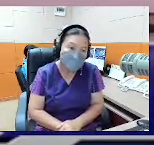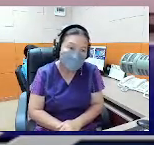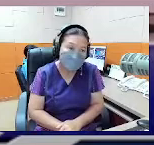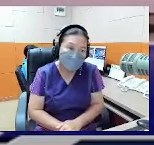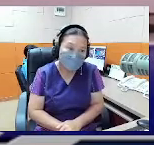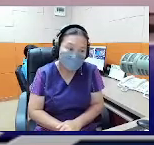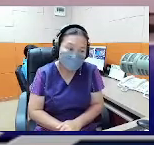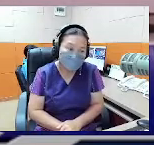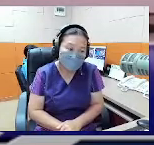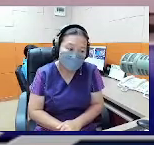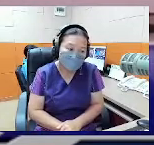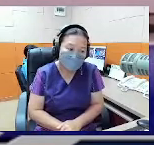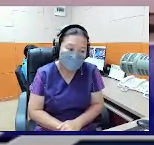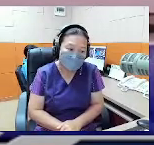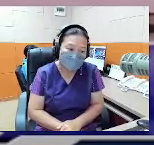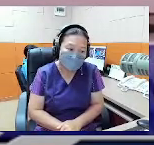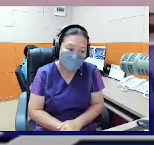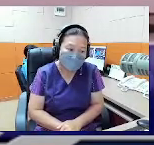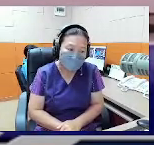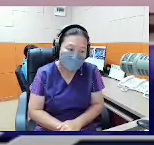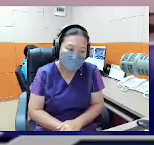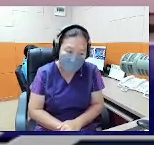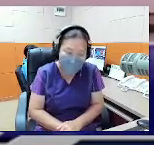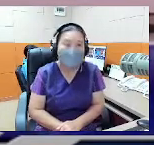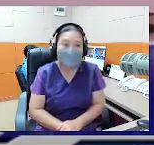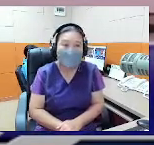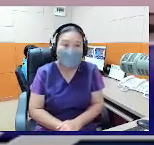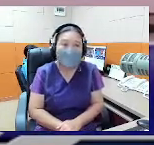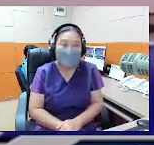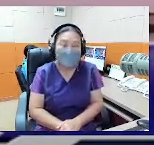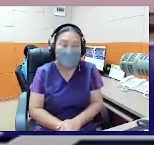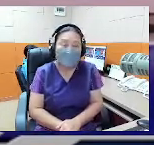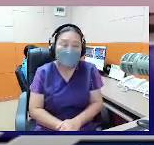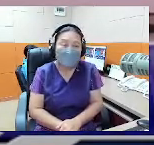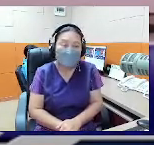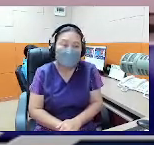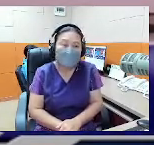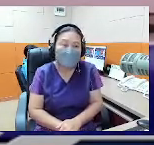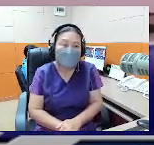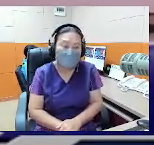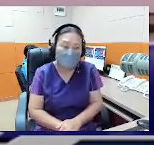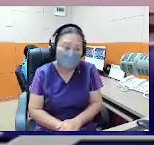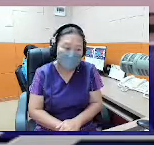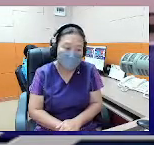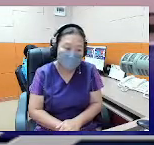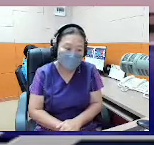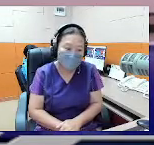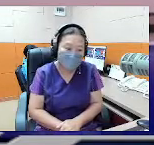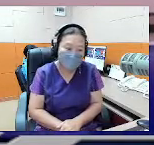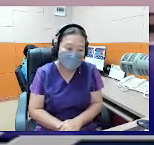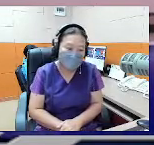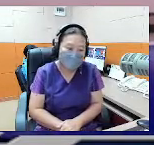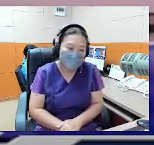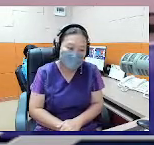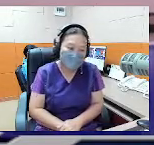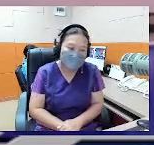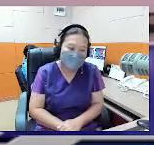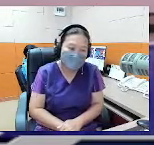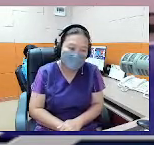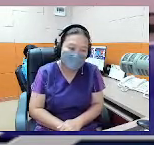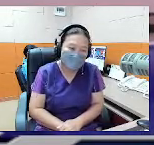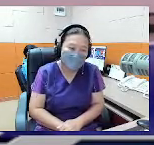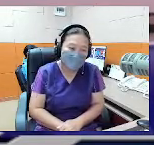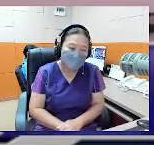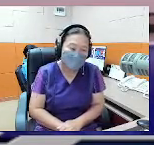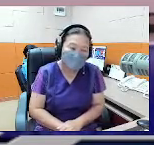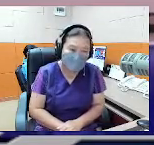คอยู่ในพื้นที่อะค่ะอยู่ในพื้นที่ภาคใต้อะค่ะ ค่ะ ค่ะแล้วก็เป็นอยู่ในโรงเรียนความร่วมมือเครือข่ายความร่วมมือของภา